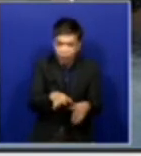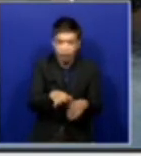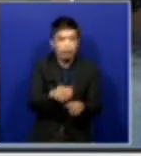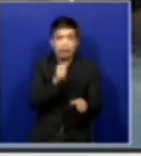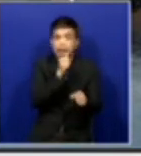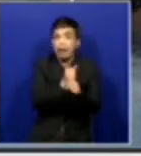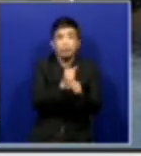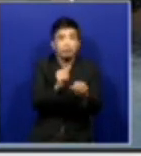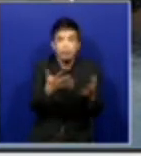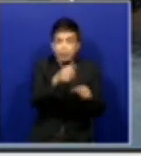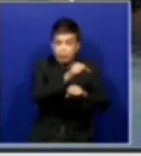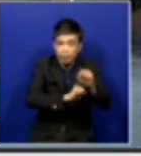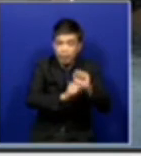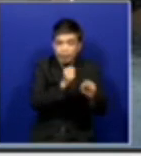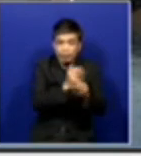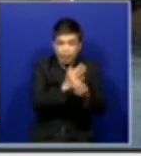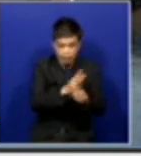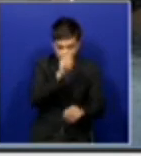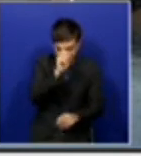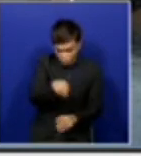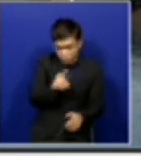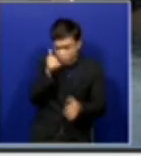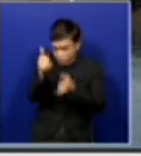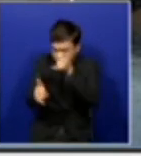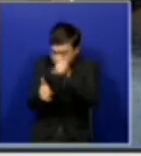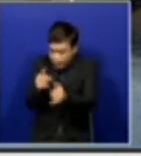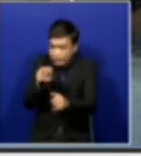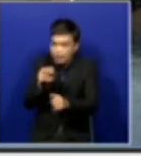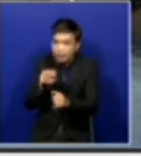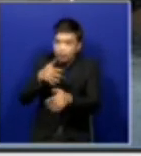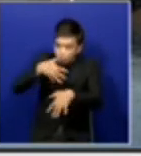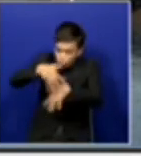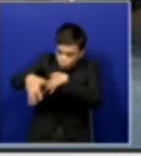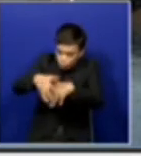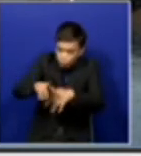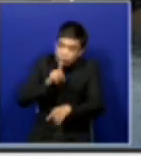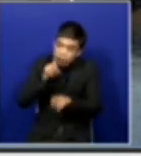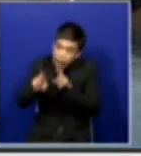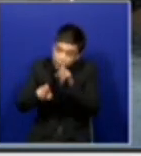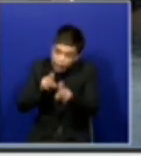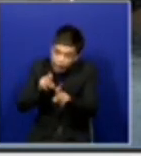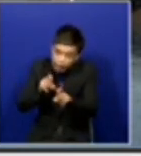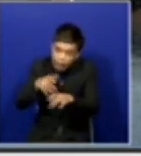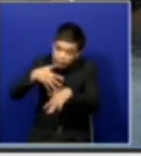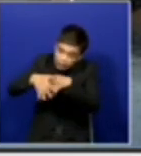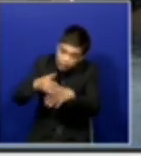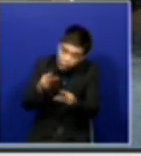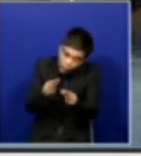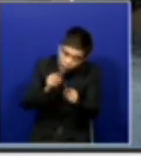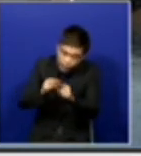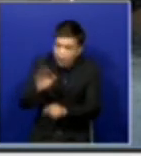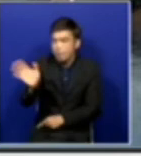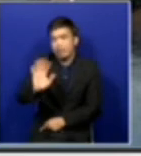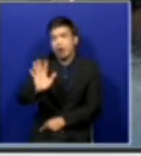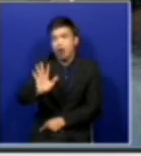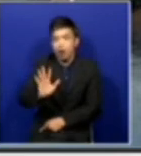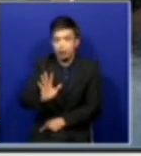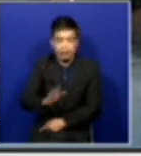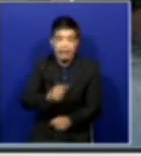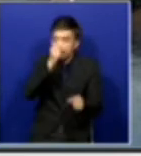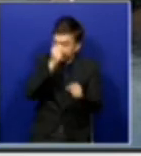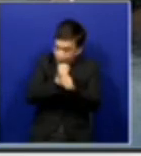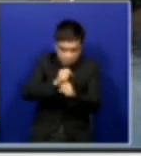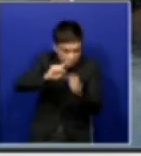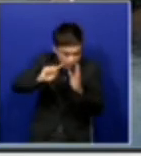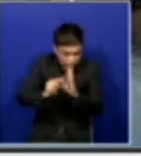ไม่ต้องไปถามหรอกจะขุดสระเท่าไรจะทำอะไรมันหมดยุคแล้ว ไปทําระบบน้ําเลยเจาะ